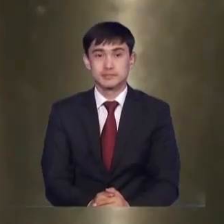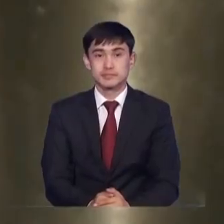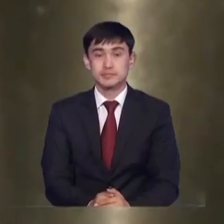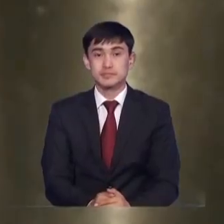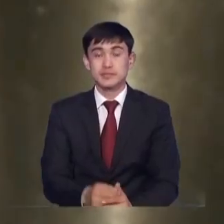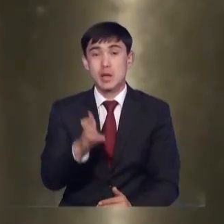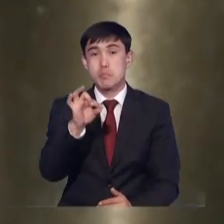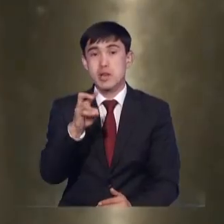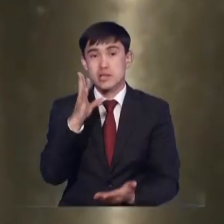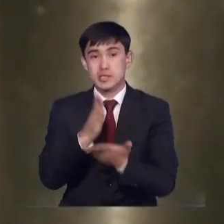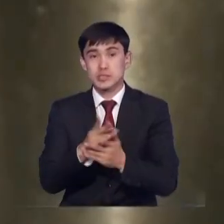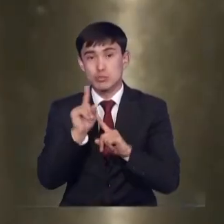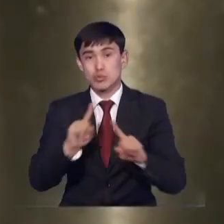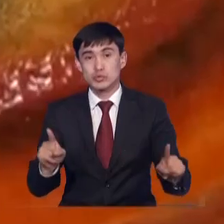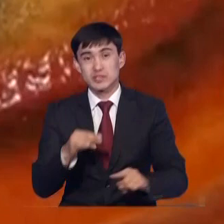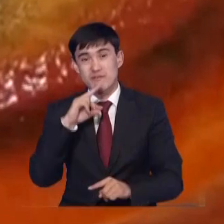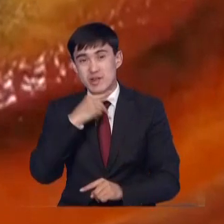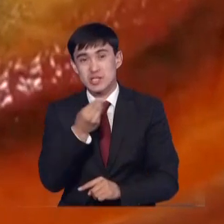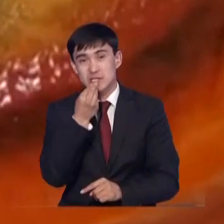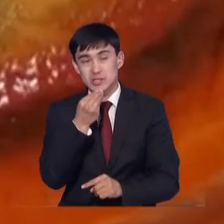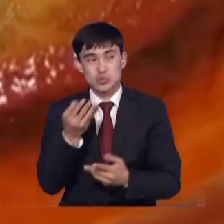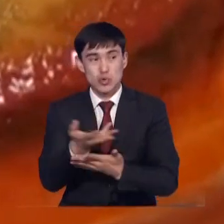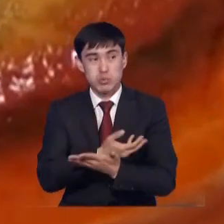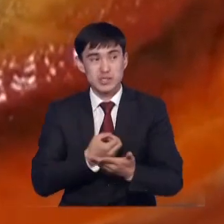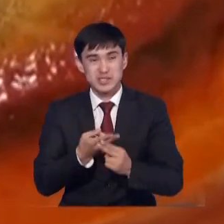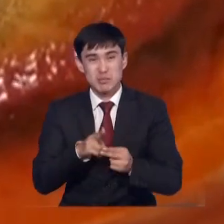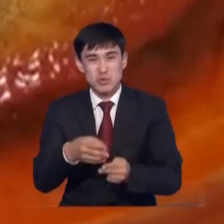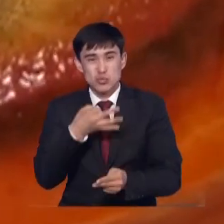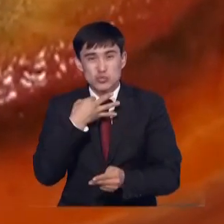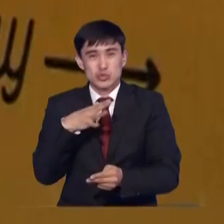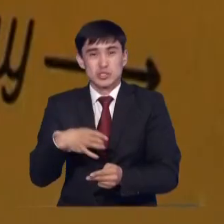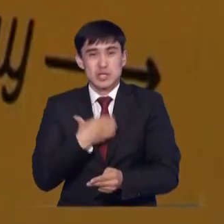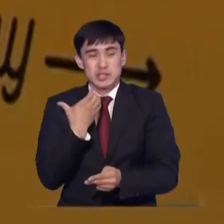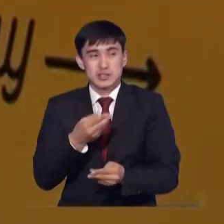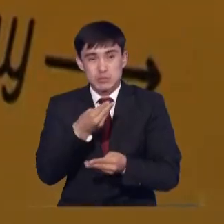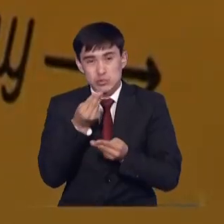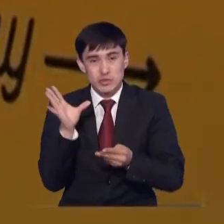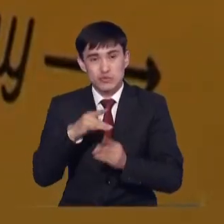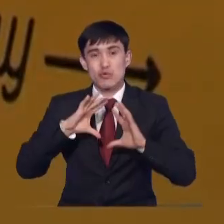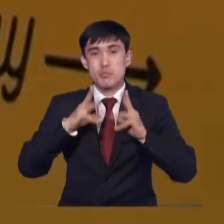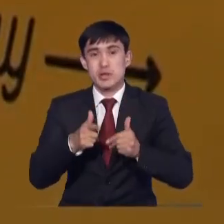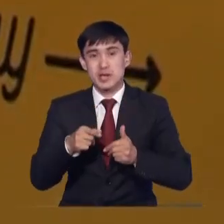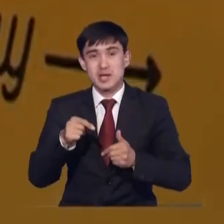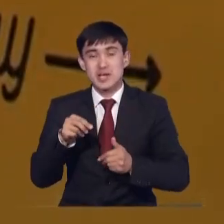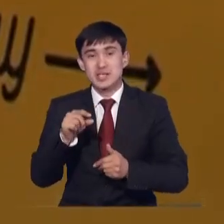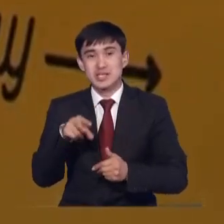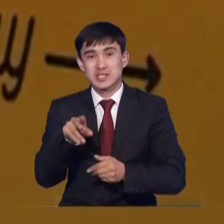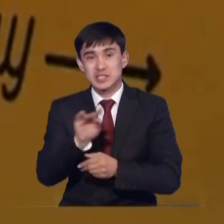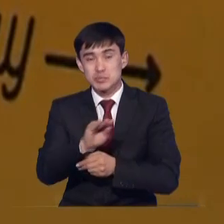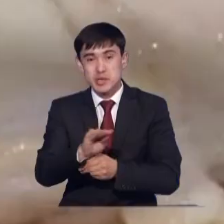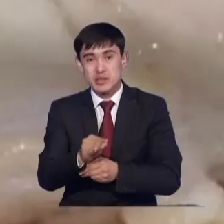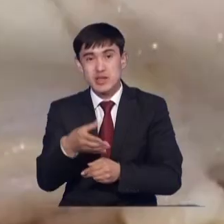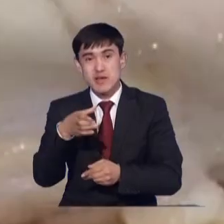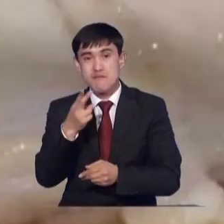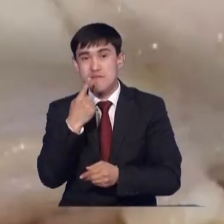Берлине есть музей отвратительной еды Где собраны самые отталкивающие образцы блюд со всего мира змеиное вино улитки и